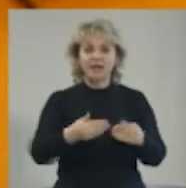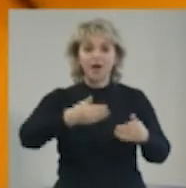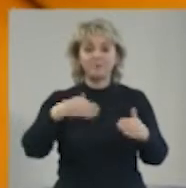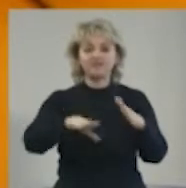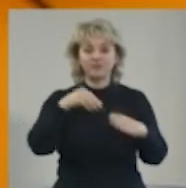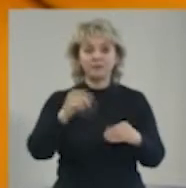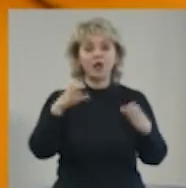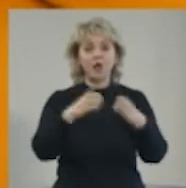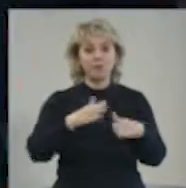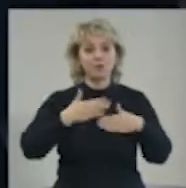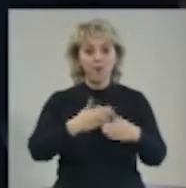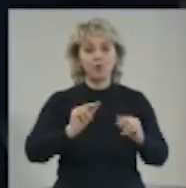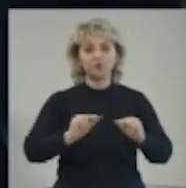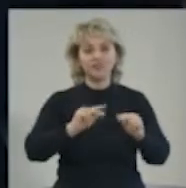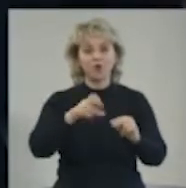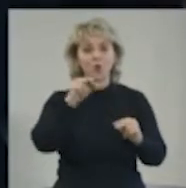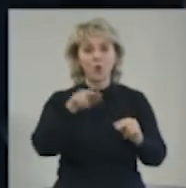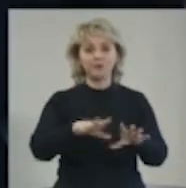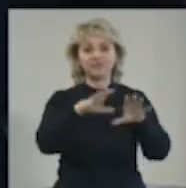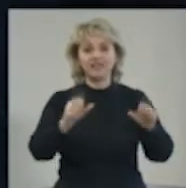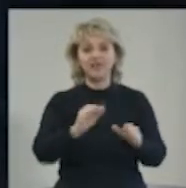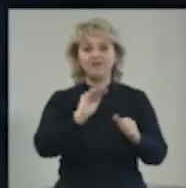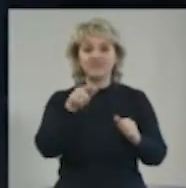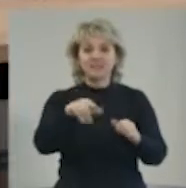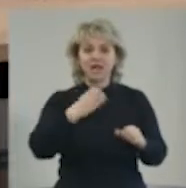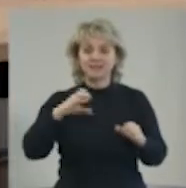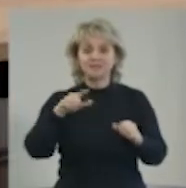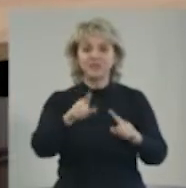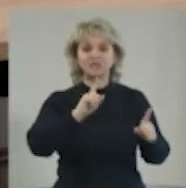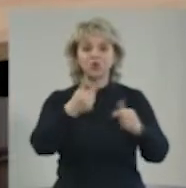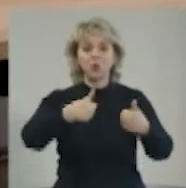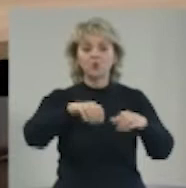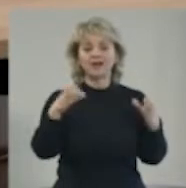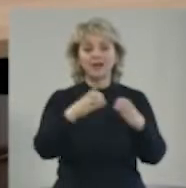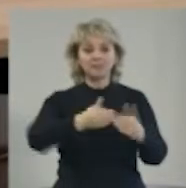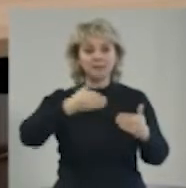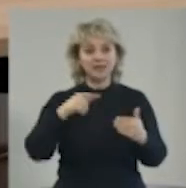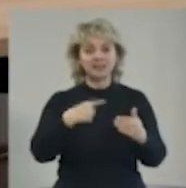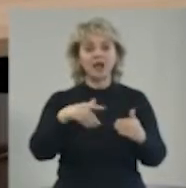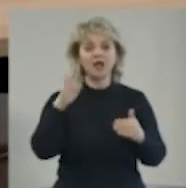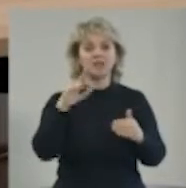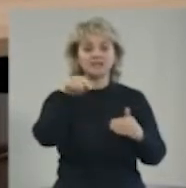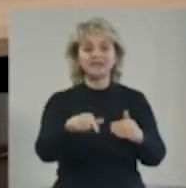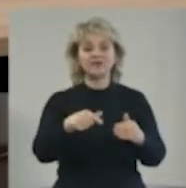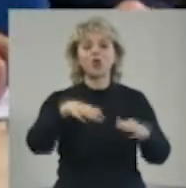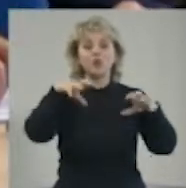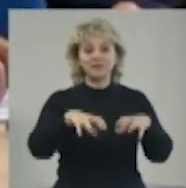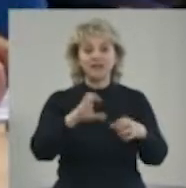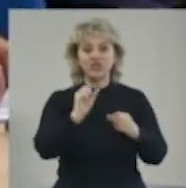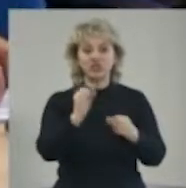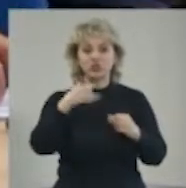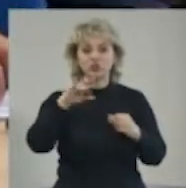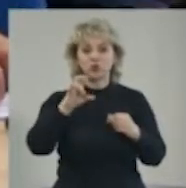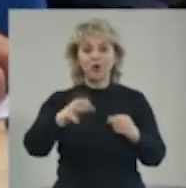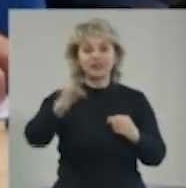предвыборной кампанией им помогут наставники, опытные партийцы и федеральные эксперты. На заседании оргкомитета предварительного голосования его председатель Александр